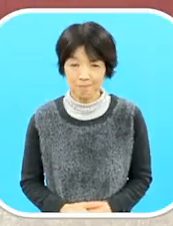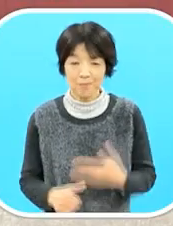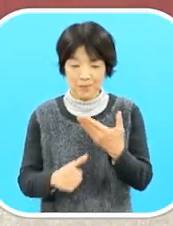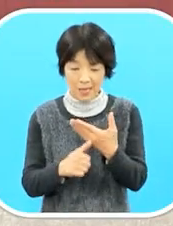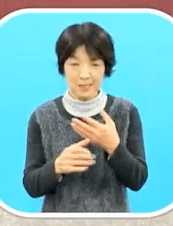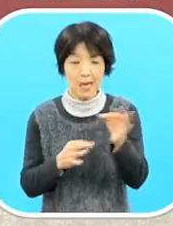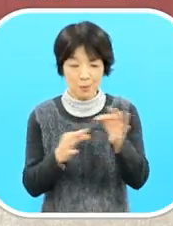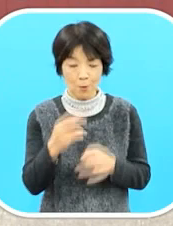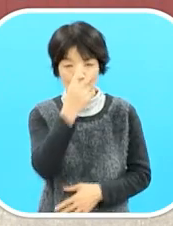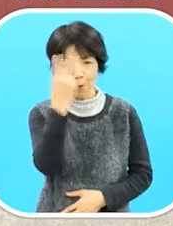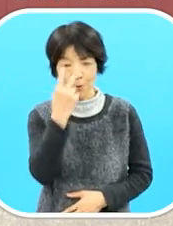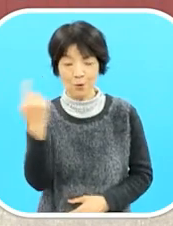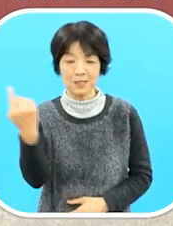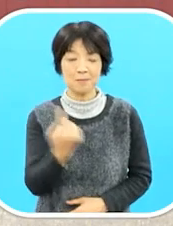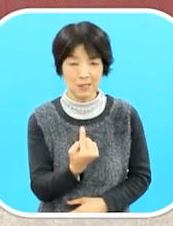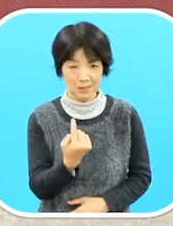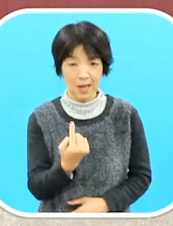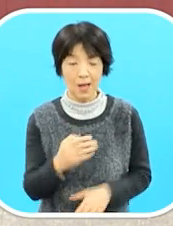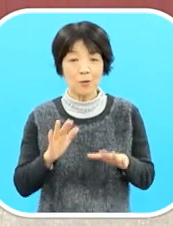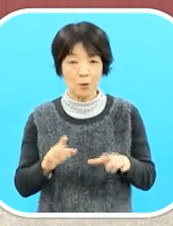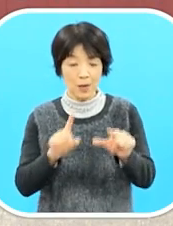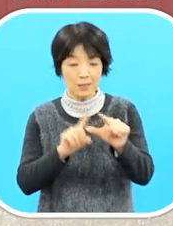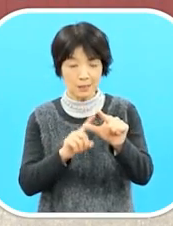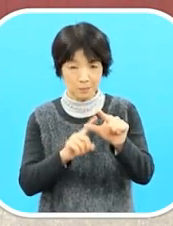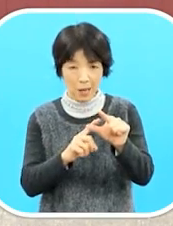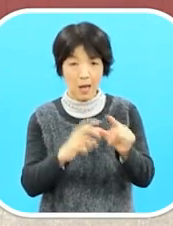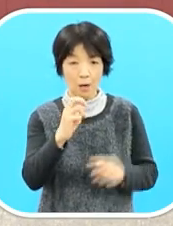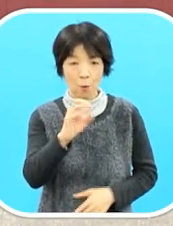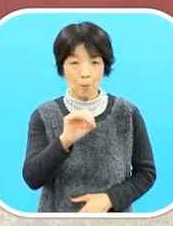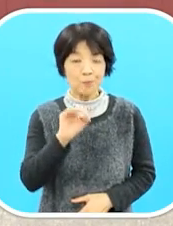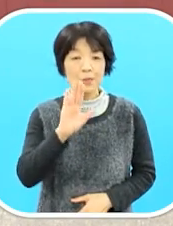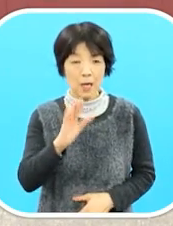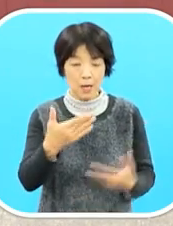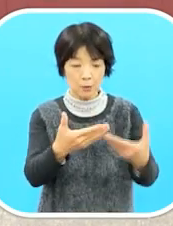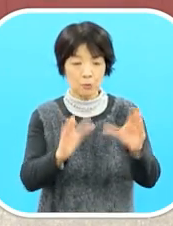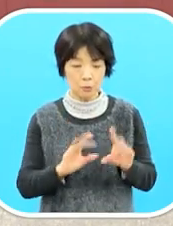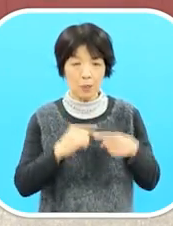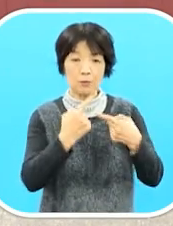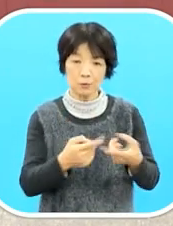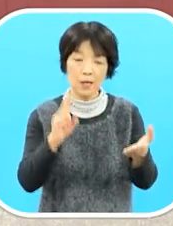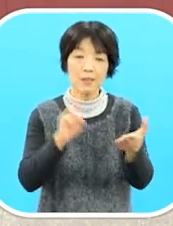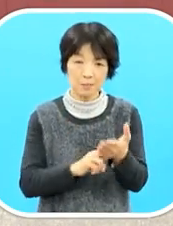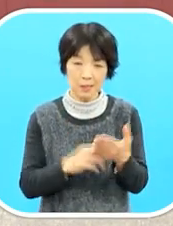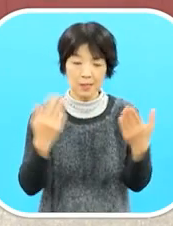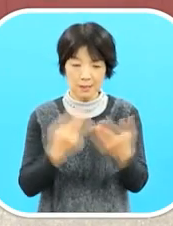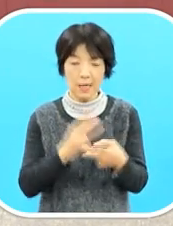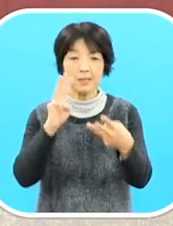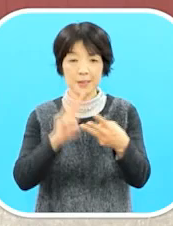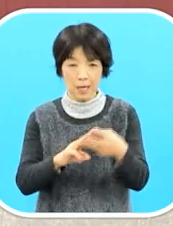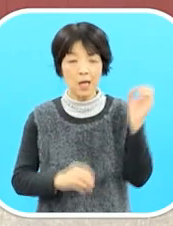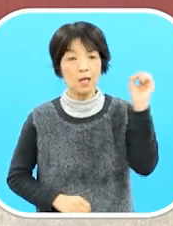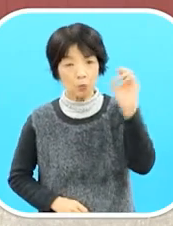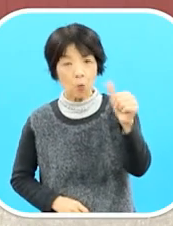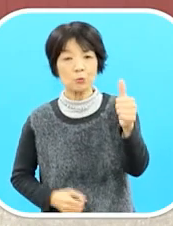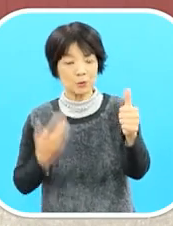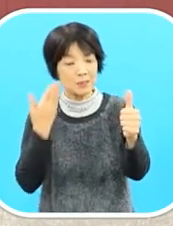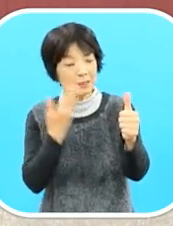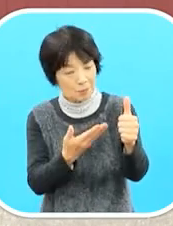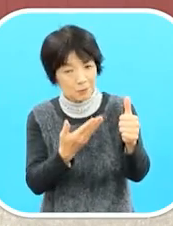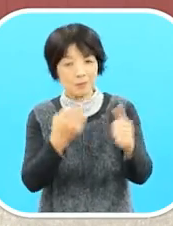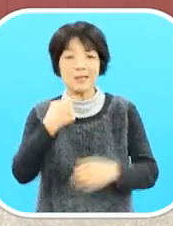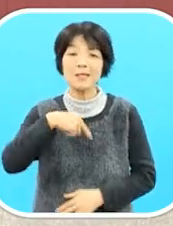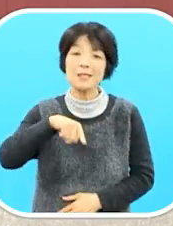秋田商業高校に来ました。今日は千葉ロッテマリーンズに入団が決まった成田翔投手にお話を伺います。早